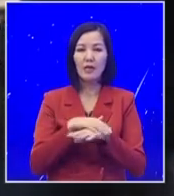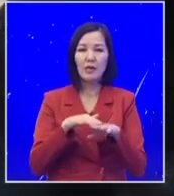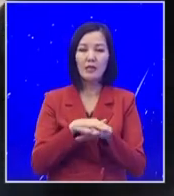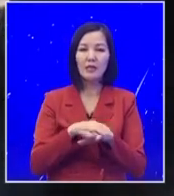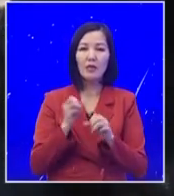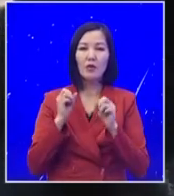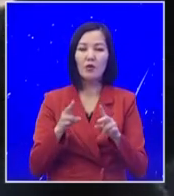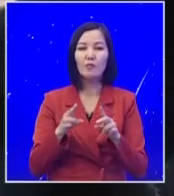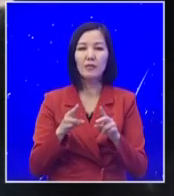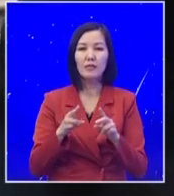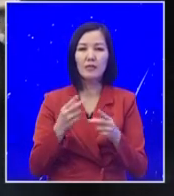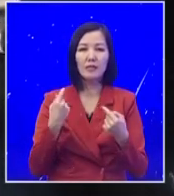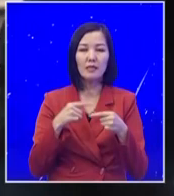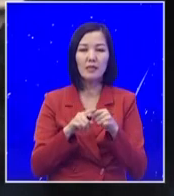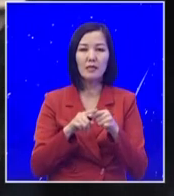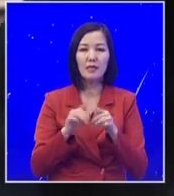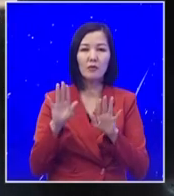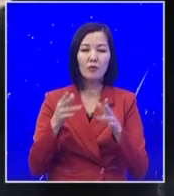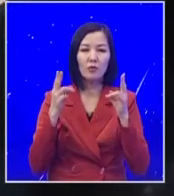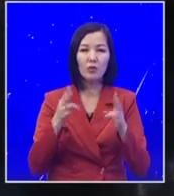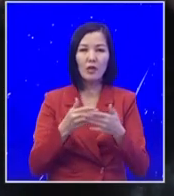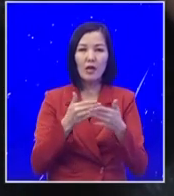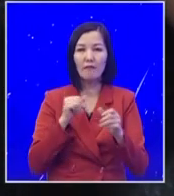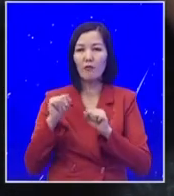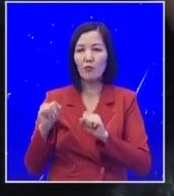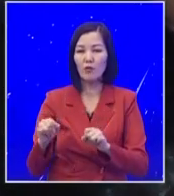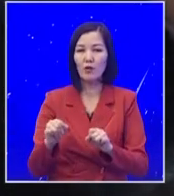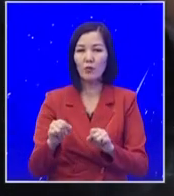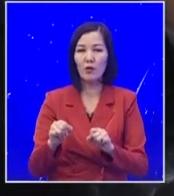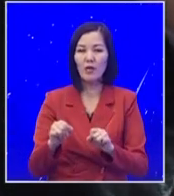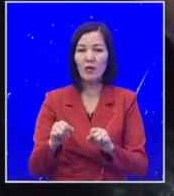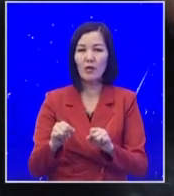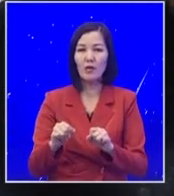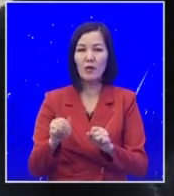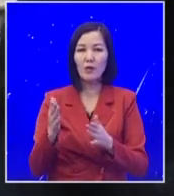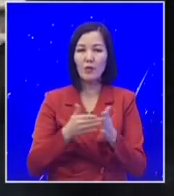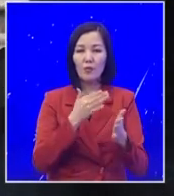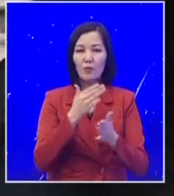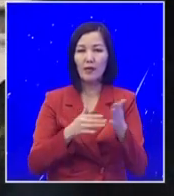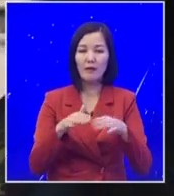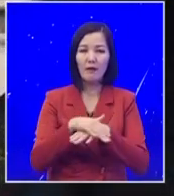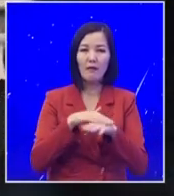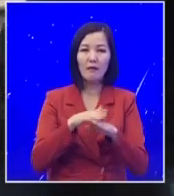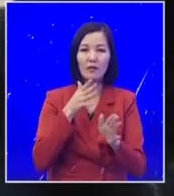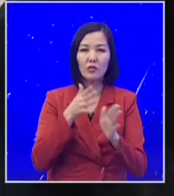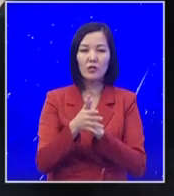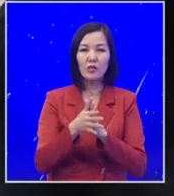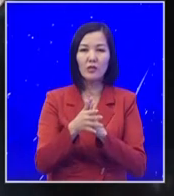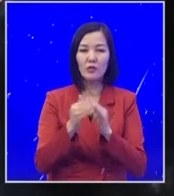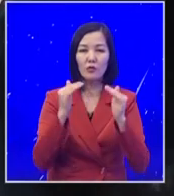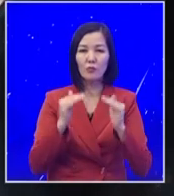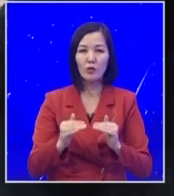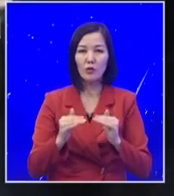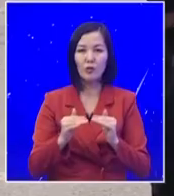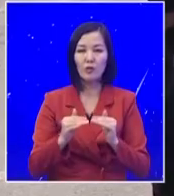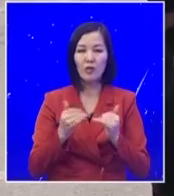қауіпсіздігін табиғи және техногенді төтенше жағдайлардан алдын алу және олардың зардаптарын жою, халықтың шығынын барынша азайту мақсатында